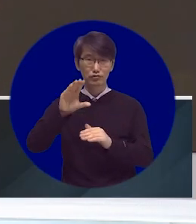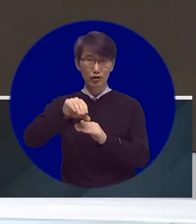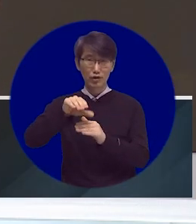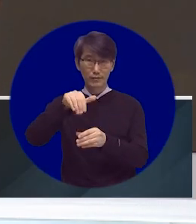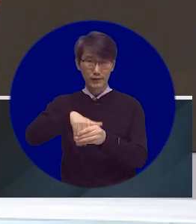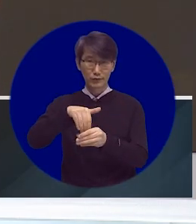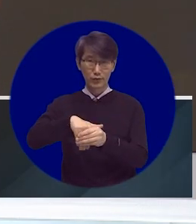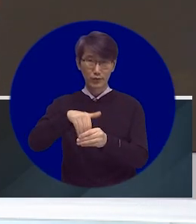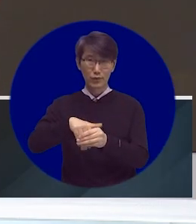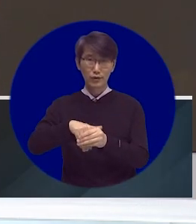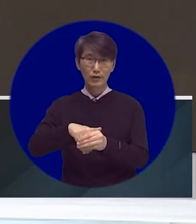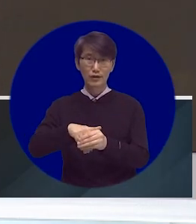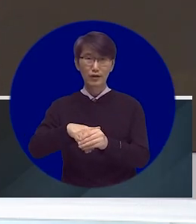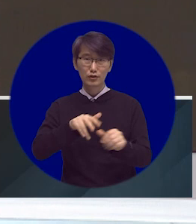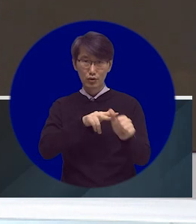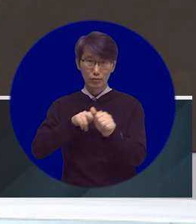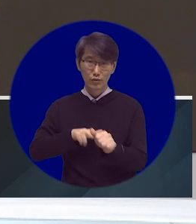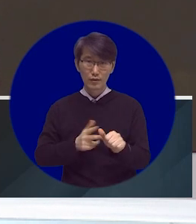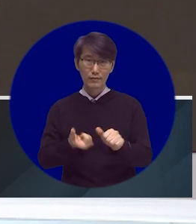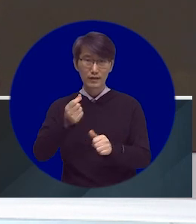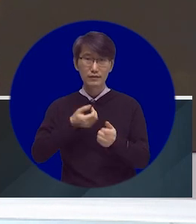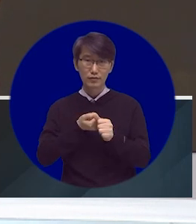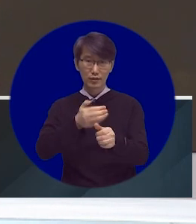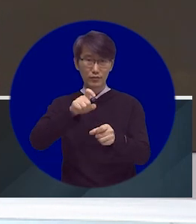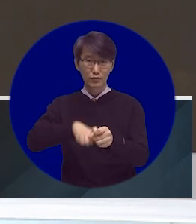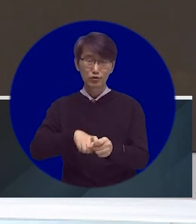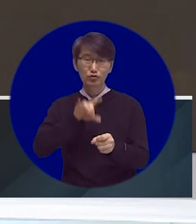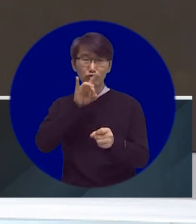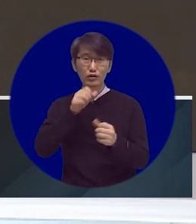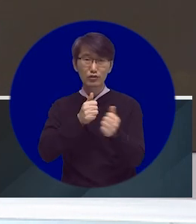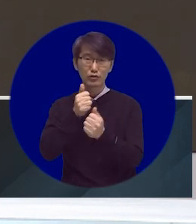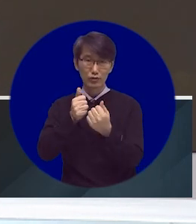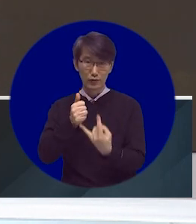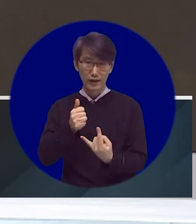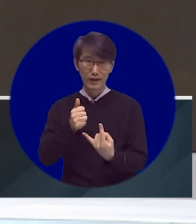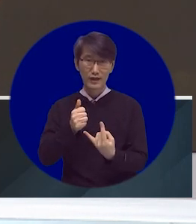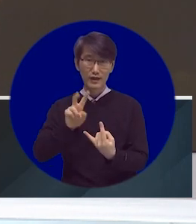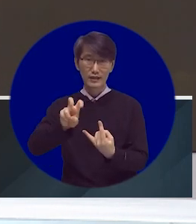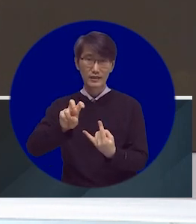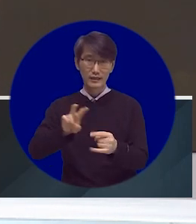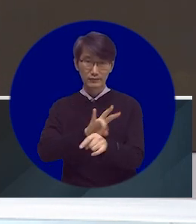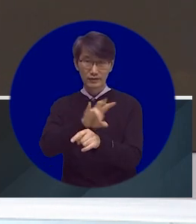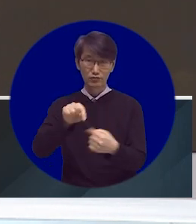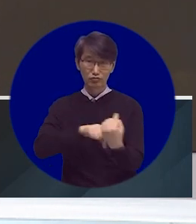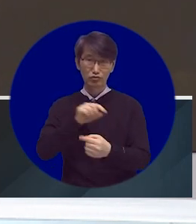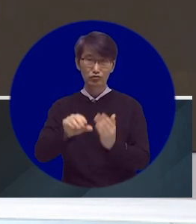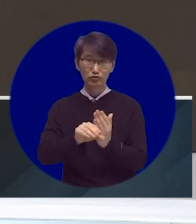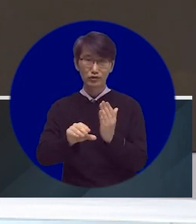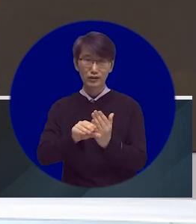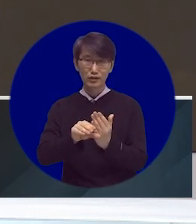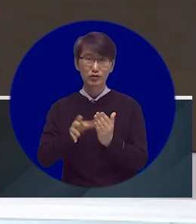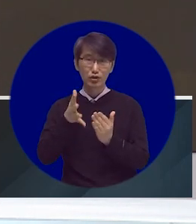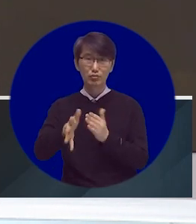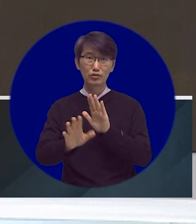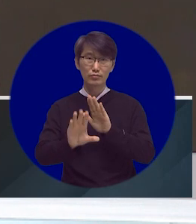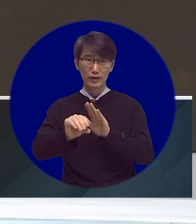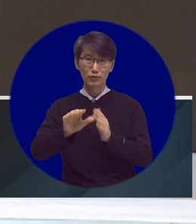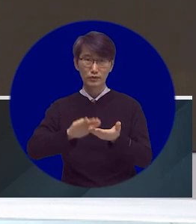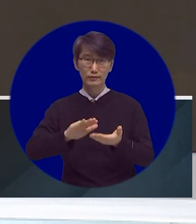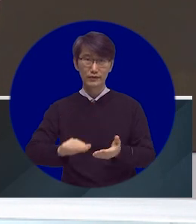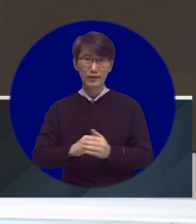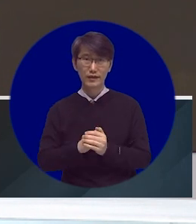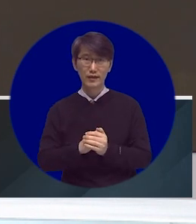한국선거방송은 정확한 선거 정보를 신속하게 제공하기 위해 중앙선거관리위원회가 24시간 운영 중인 선거 전문방송